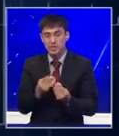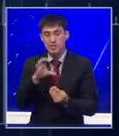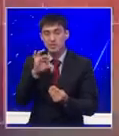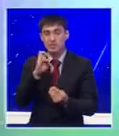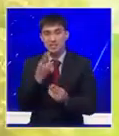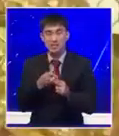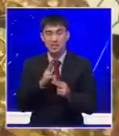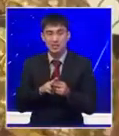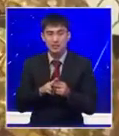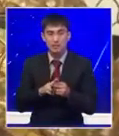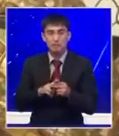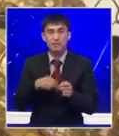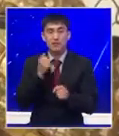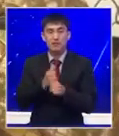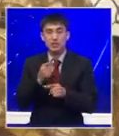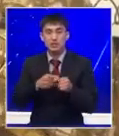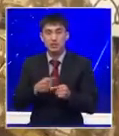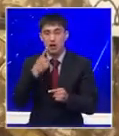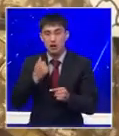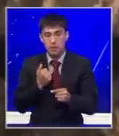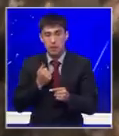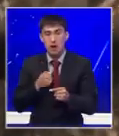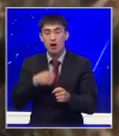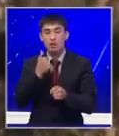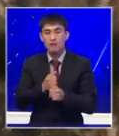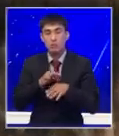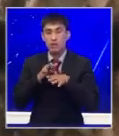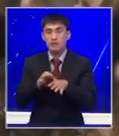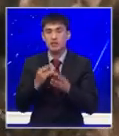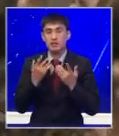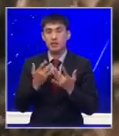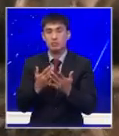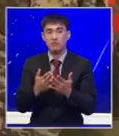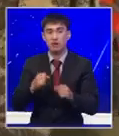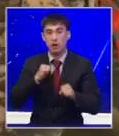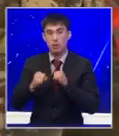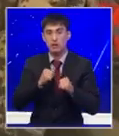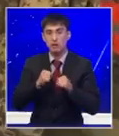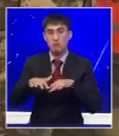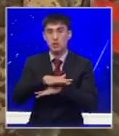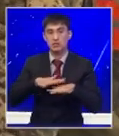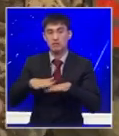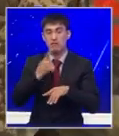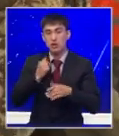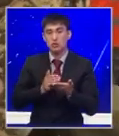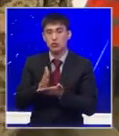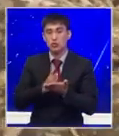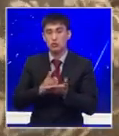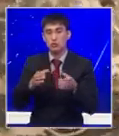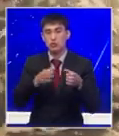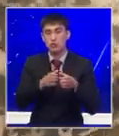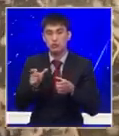сержанты являются неотъемлемой частью армии, основным проводником требований командиров массы военнослужащих рядового